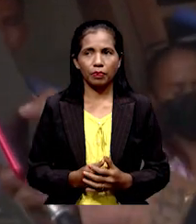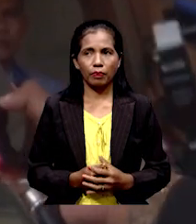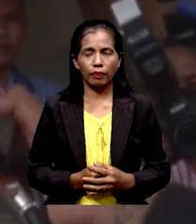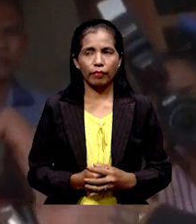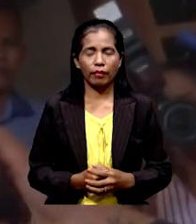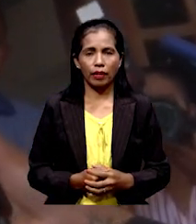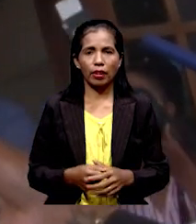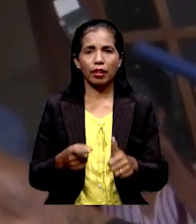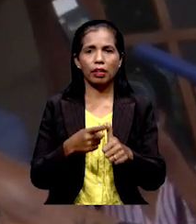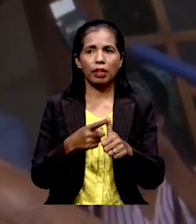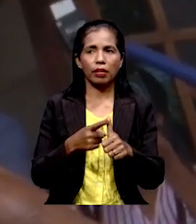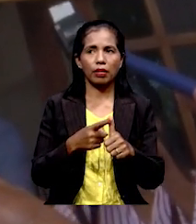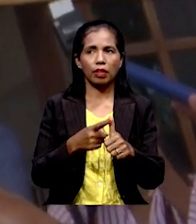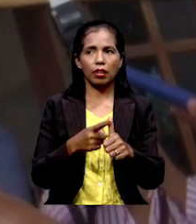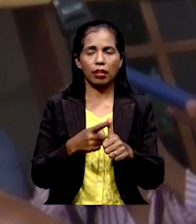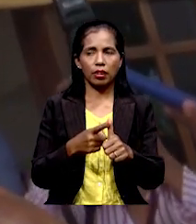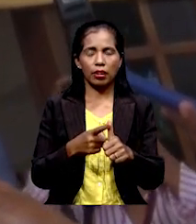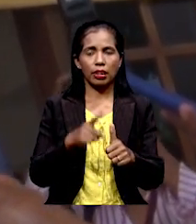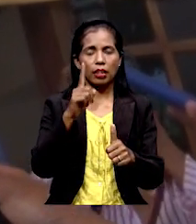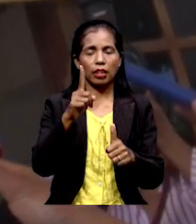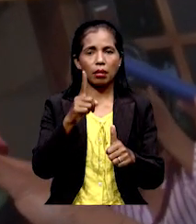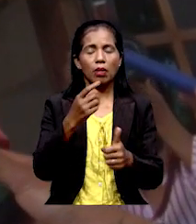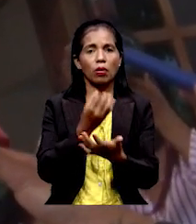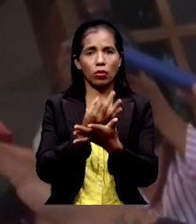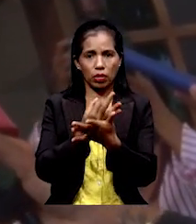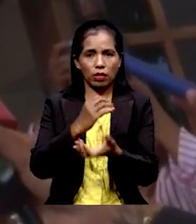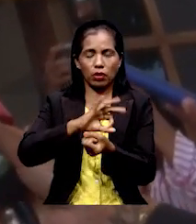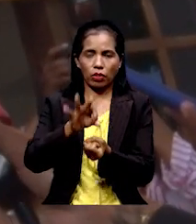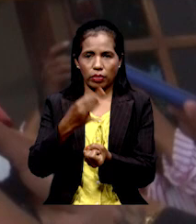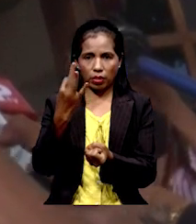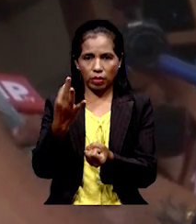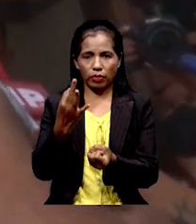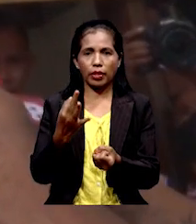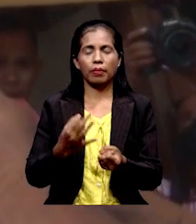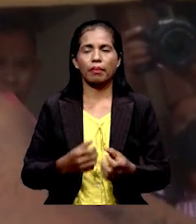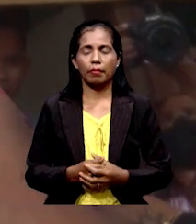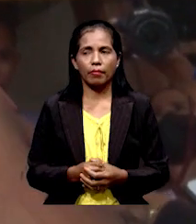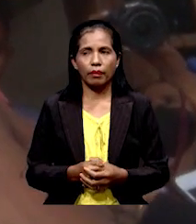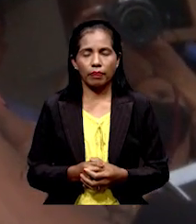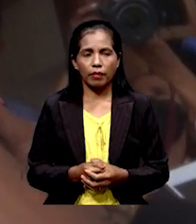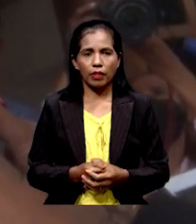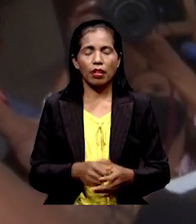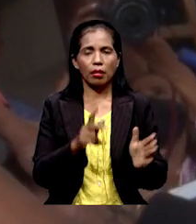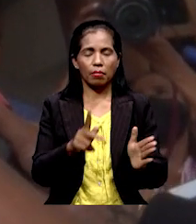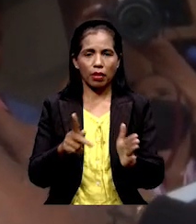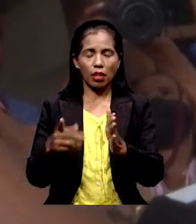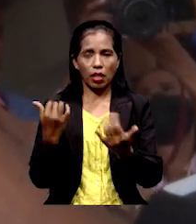maka fundo COVID kalau salah. COVID. Ne plano we plano da bola